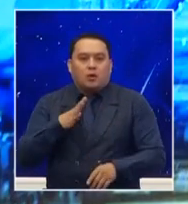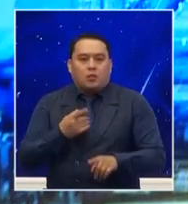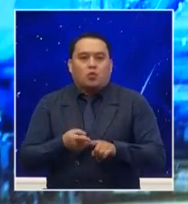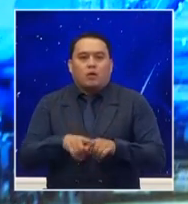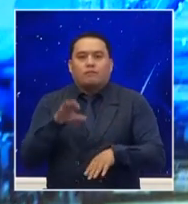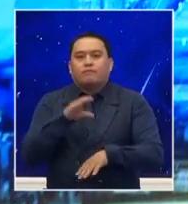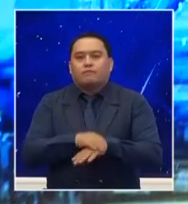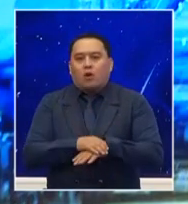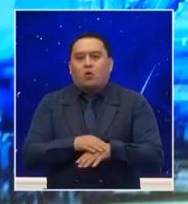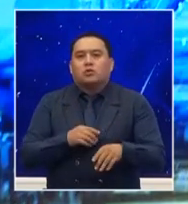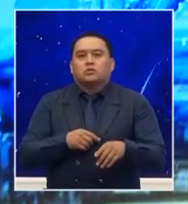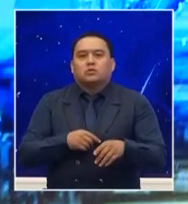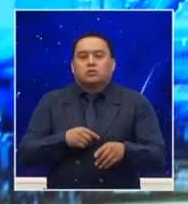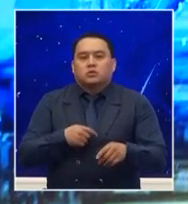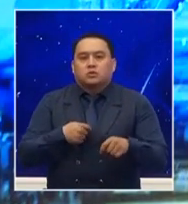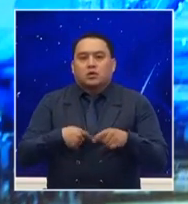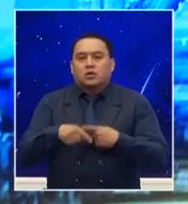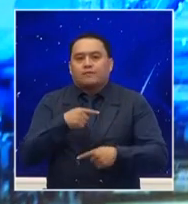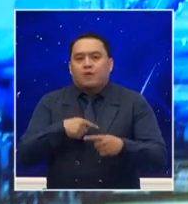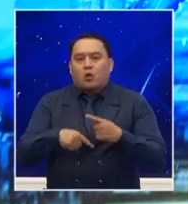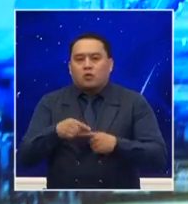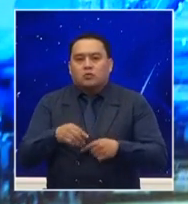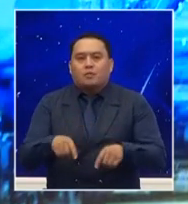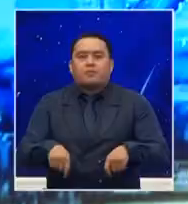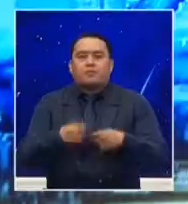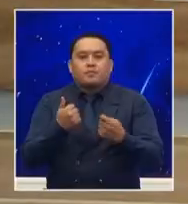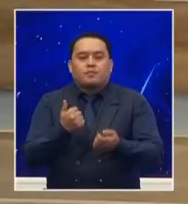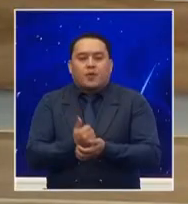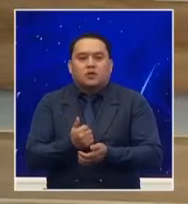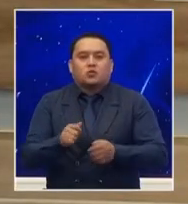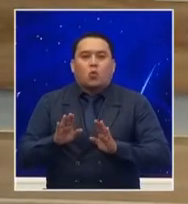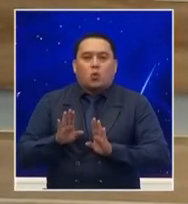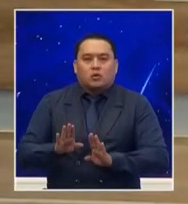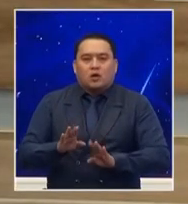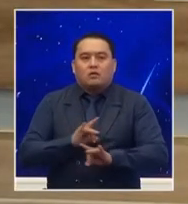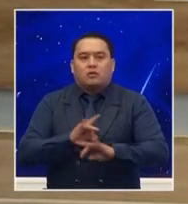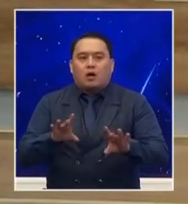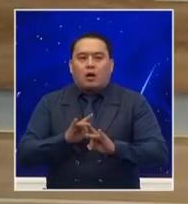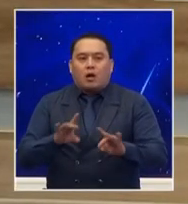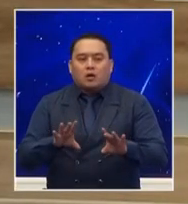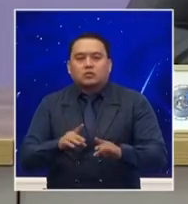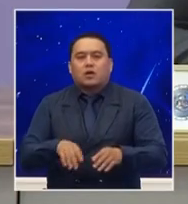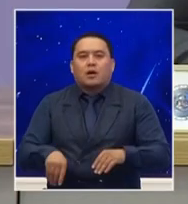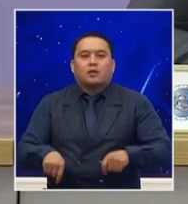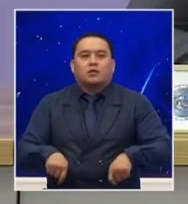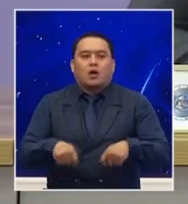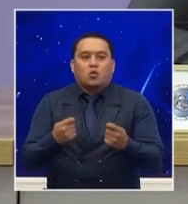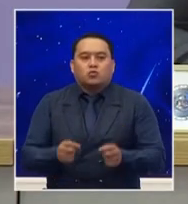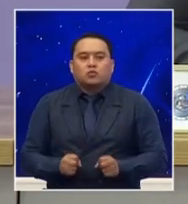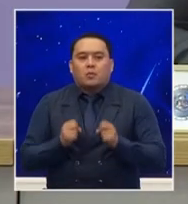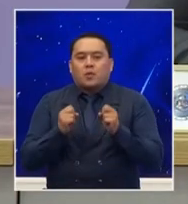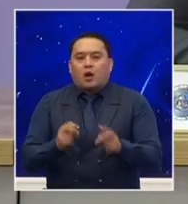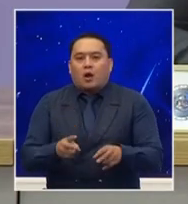деректі өңірдің сыбайлас жемқорлыққа қарсы қызмет басшысының орынбасары айтты. Жандос Жұмабаев мұндай сипаттағы қылмыстарға жол бермеу